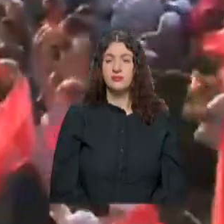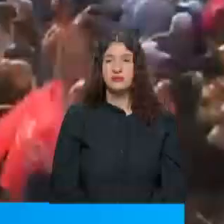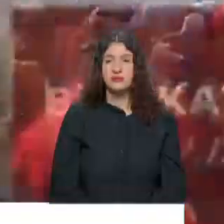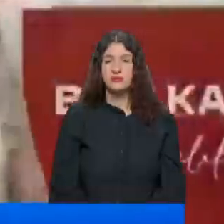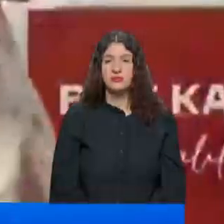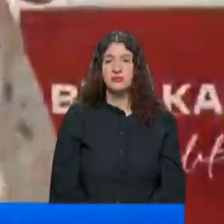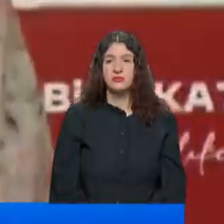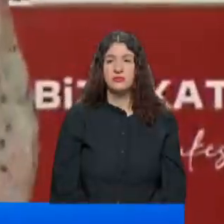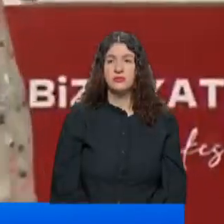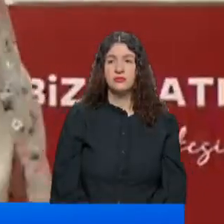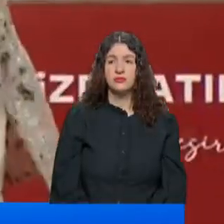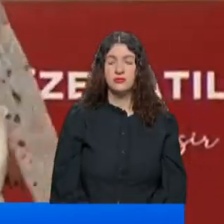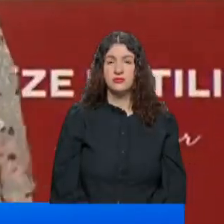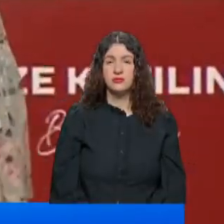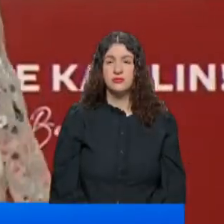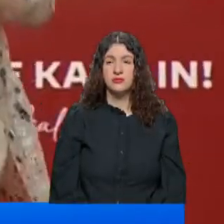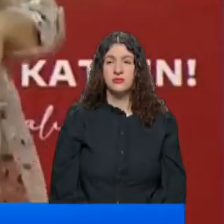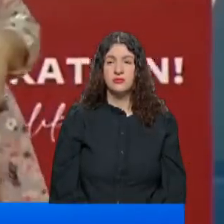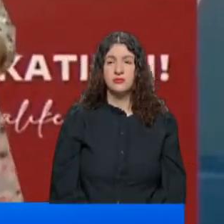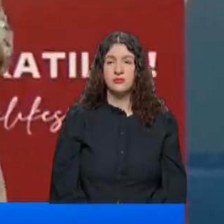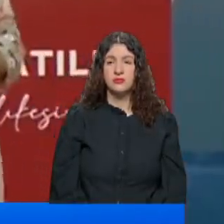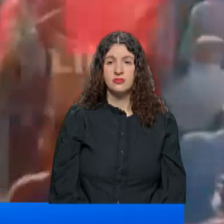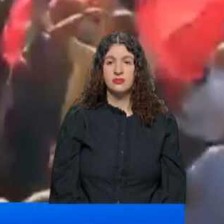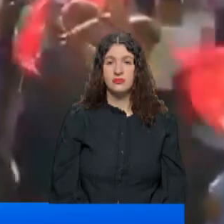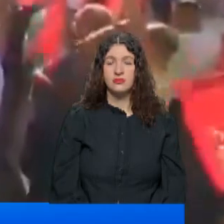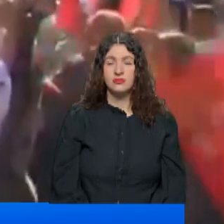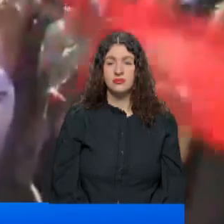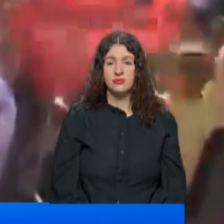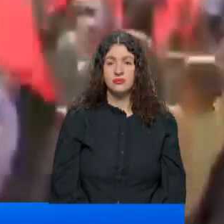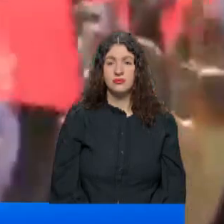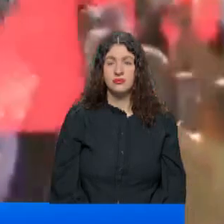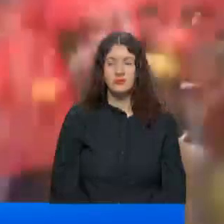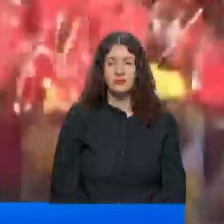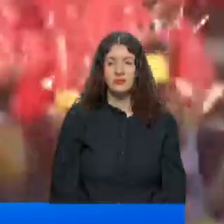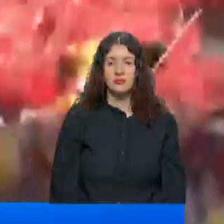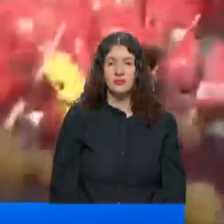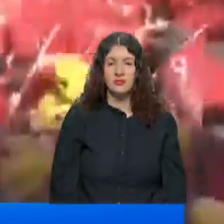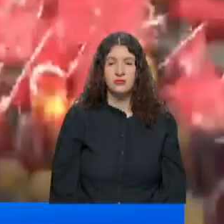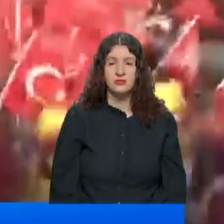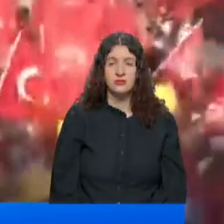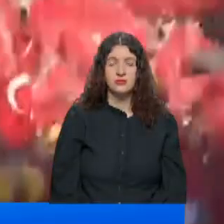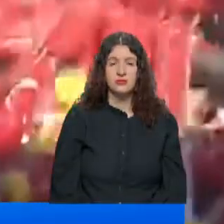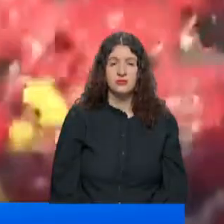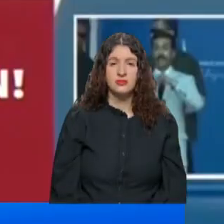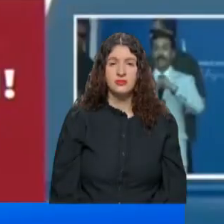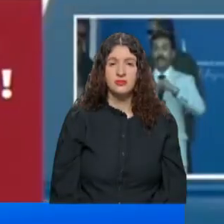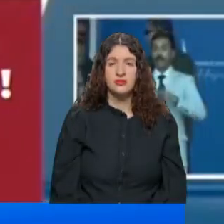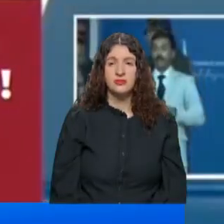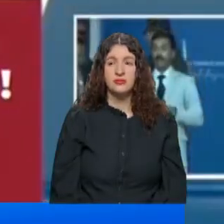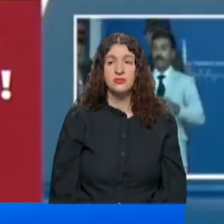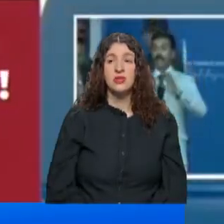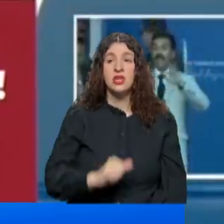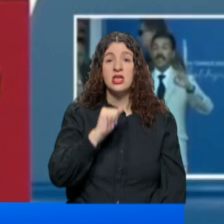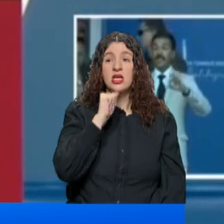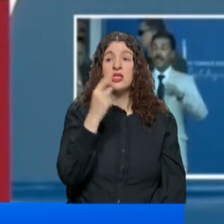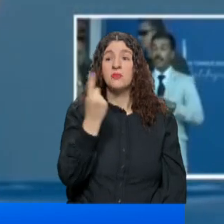Geliyoruz zincirleri kıra kıra hey. Adaleti adım adım kıra kıra hey.